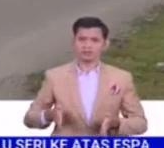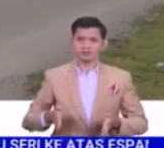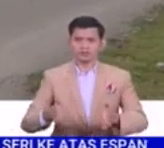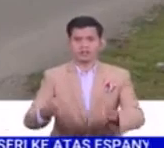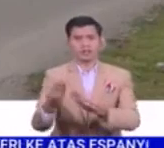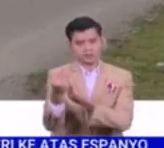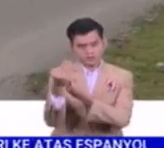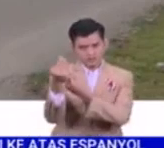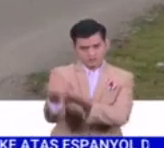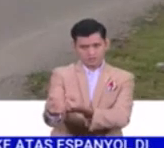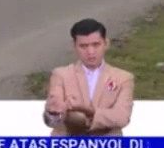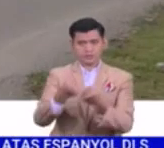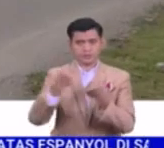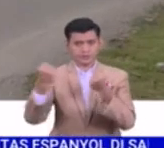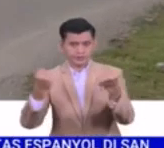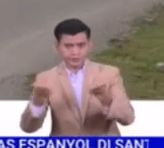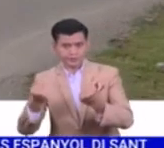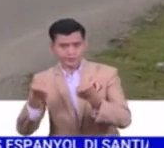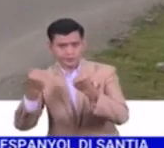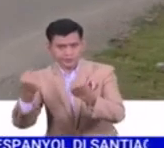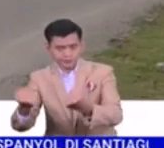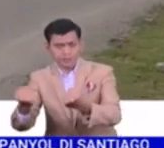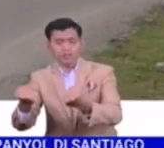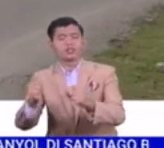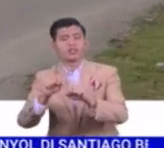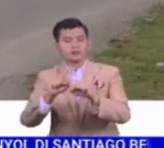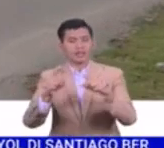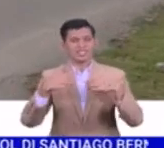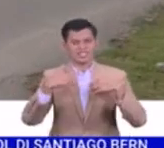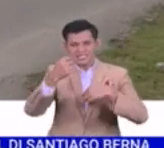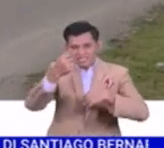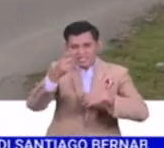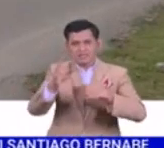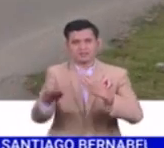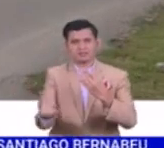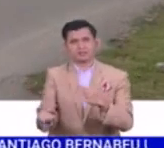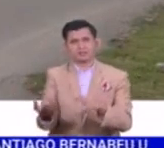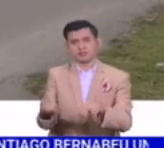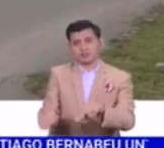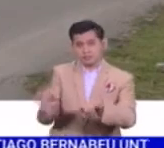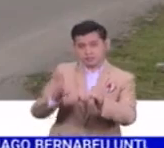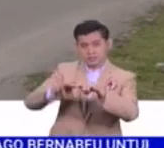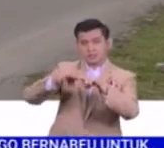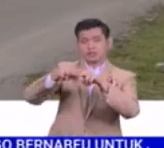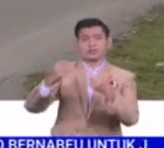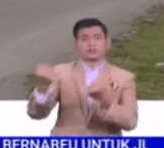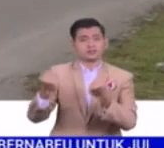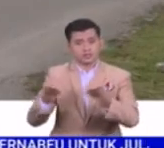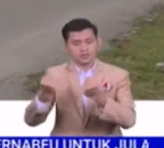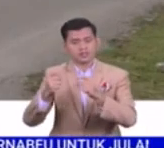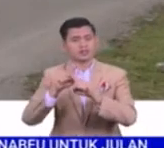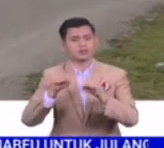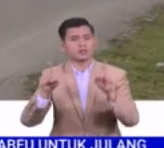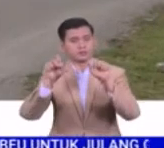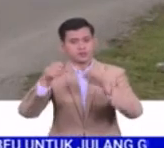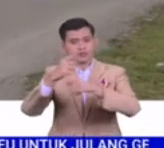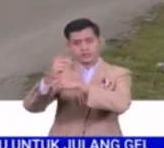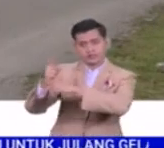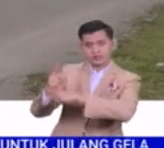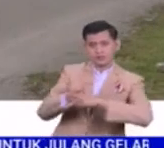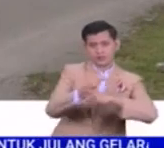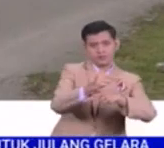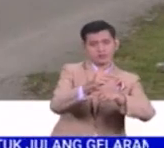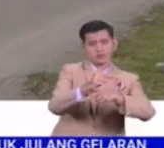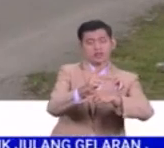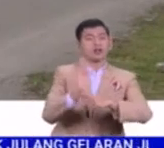dengan lancar walaupun terdapat sedikit pertambahan jumlah kenderaan, namun ia sangat terkawal. Jangkaan saya juga aliran